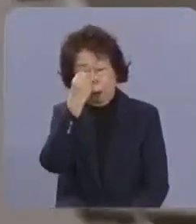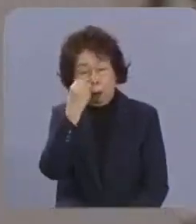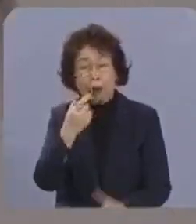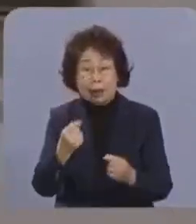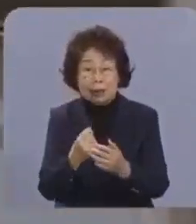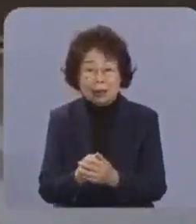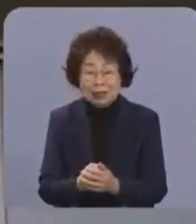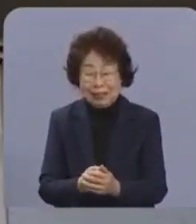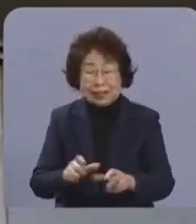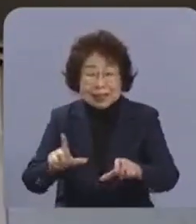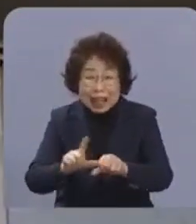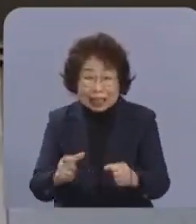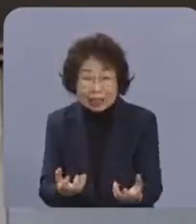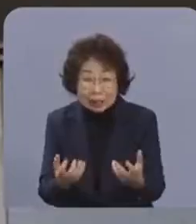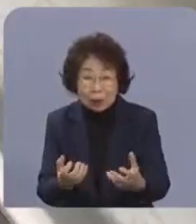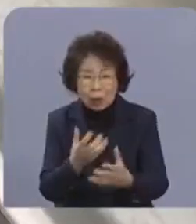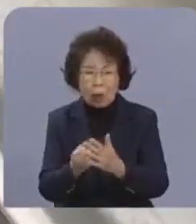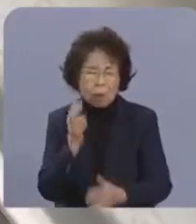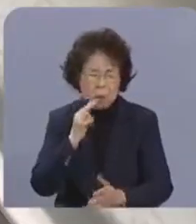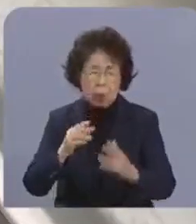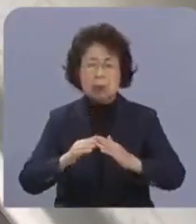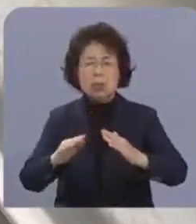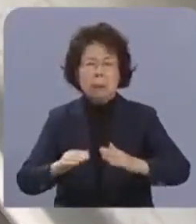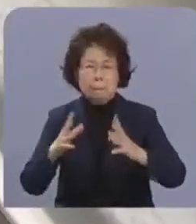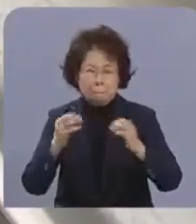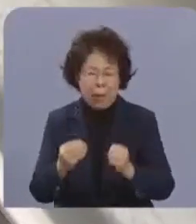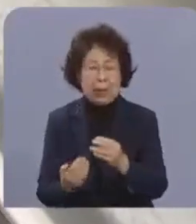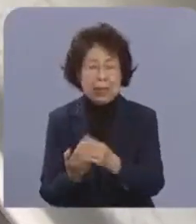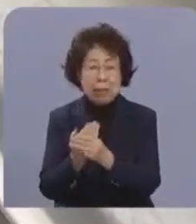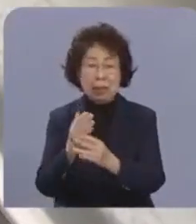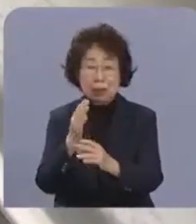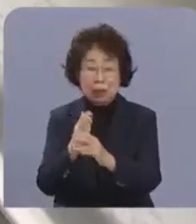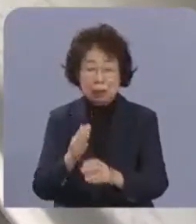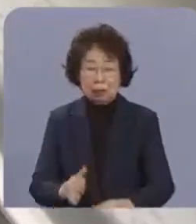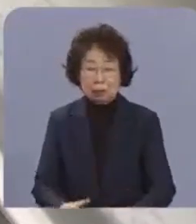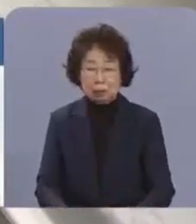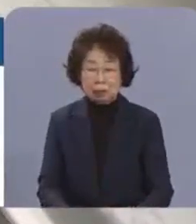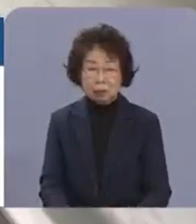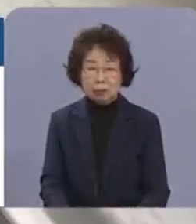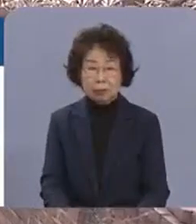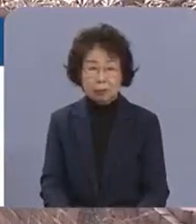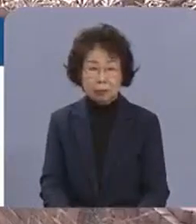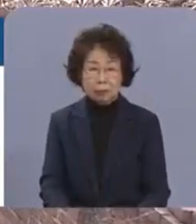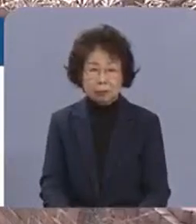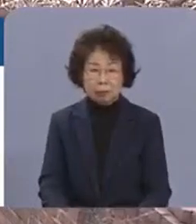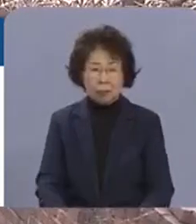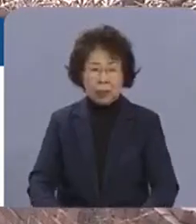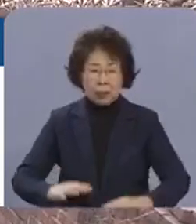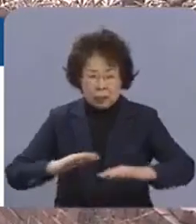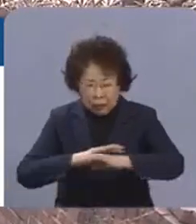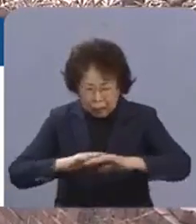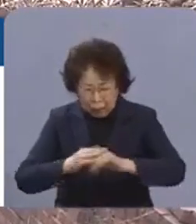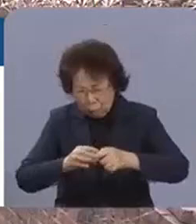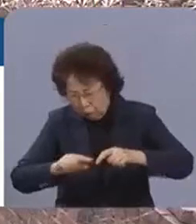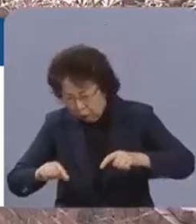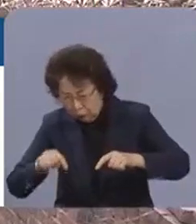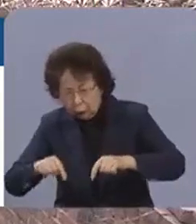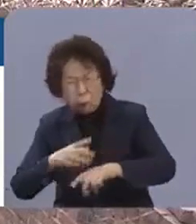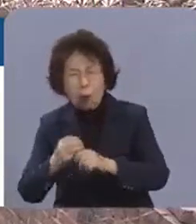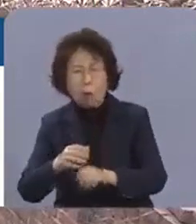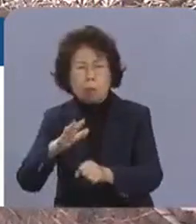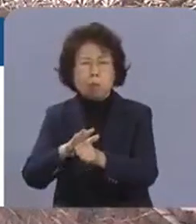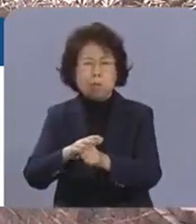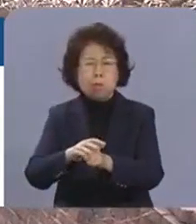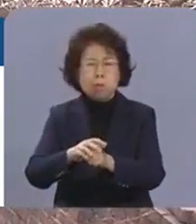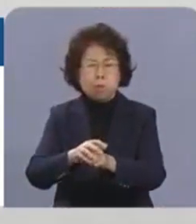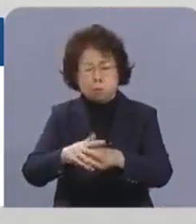사고는 가정집에서 가장 많이 발생하고 있습니다 배기통이 헐렁헐렁 빠져 있다든가 배기통 주변에 뭔가